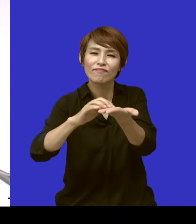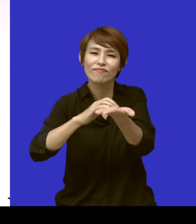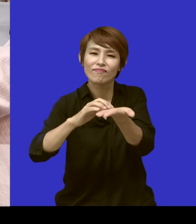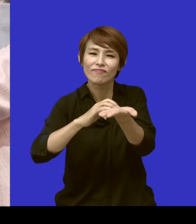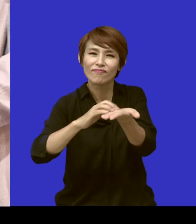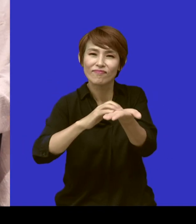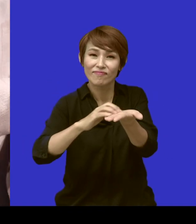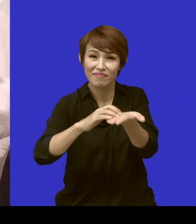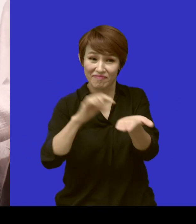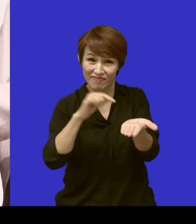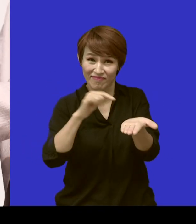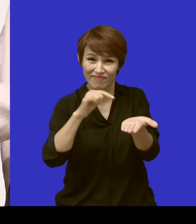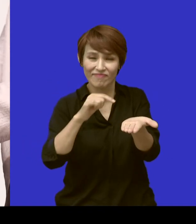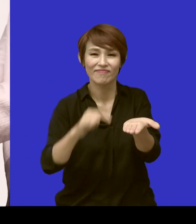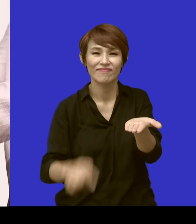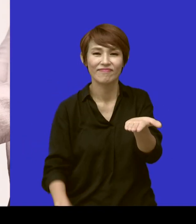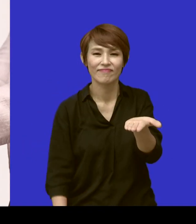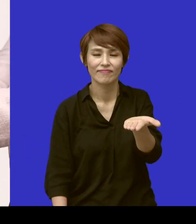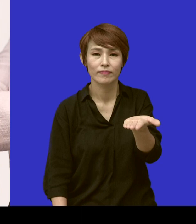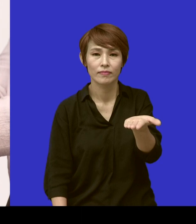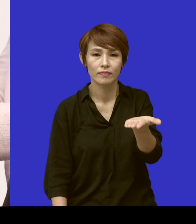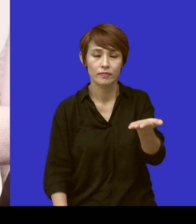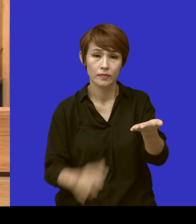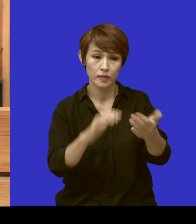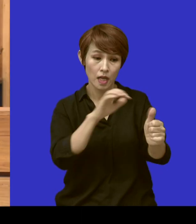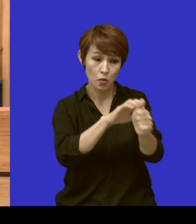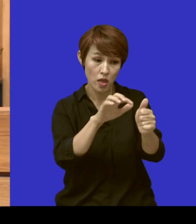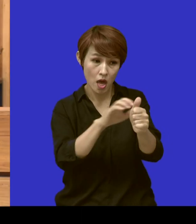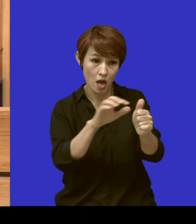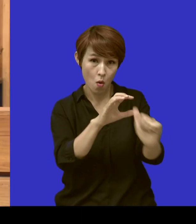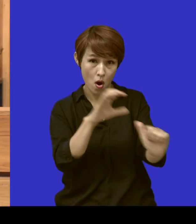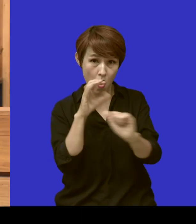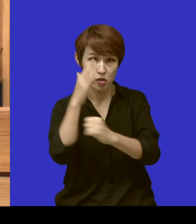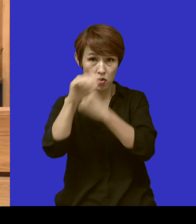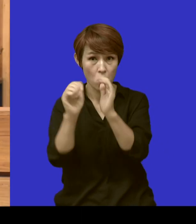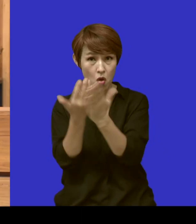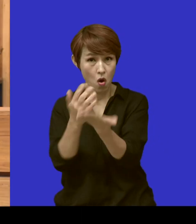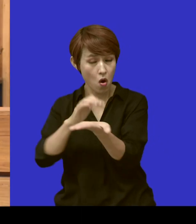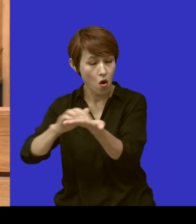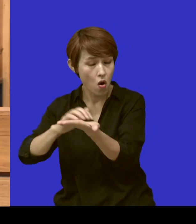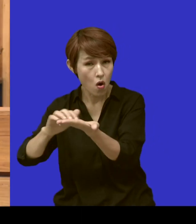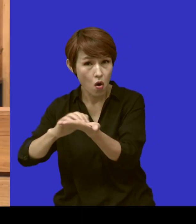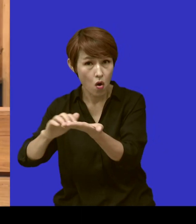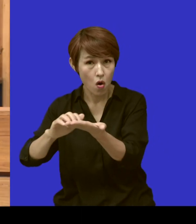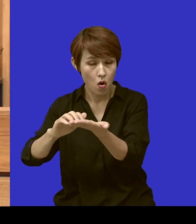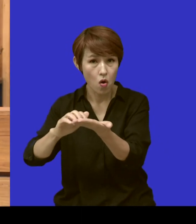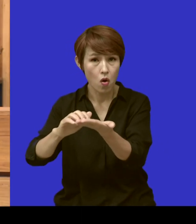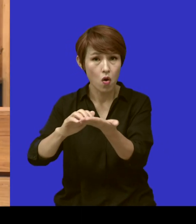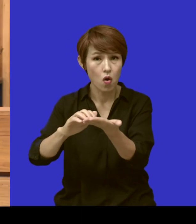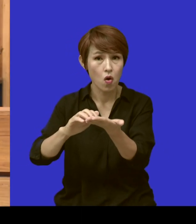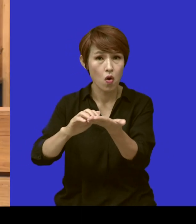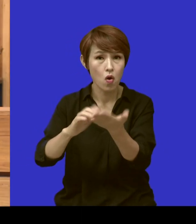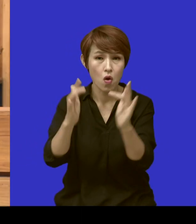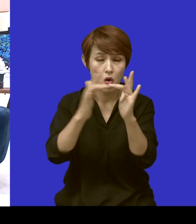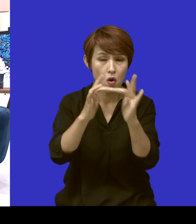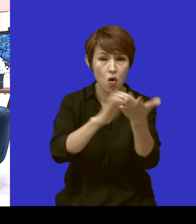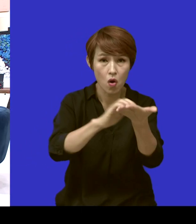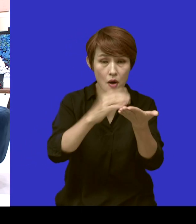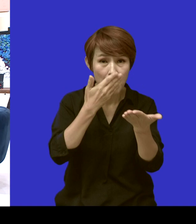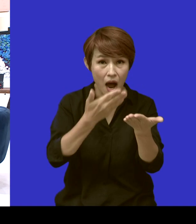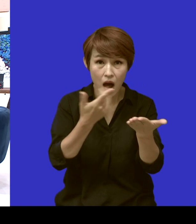예. 네네네. 네. 아까 그 한 손으로 지금 성경도 읽으시고 모든 세상과 소통하는